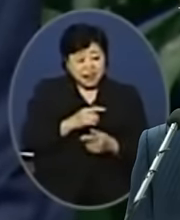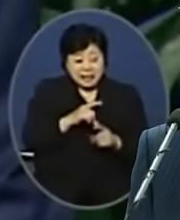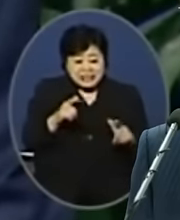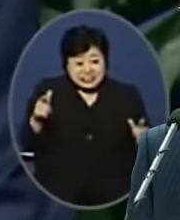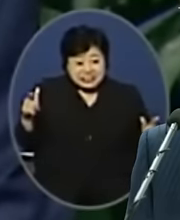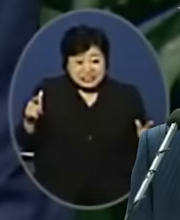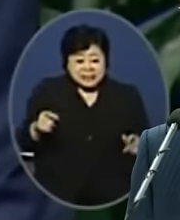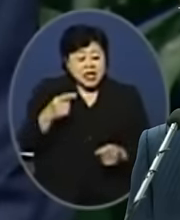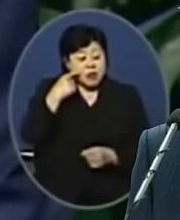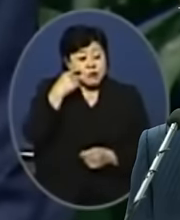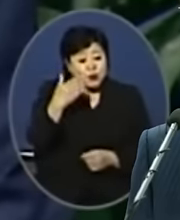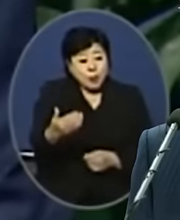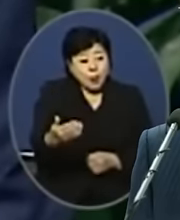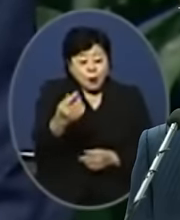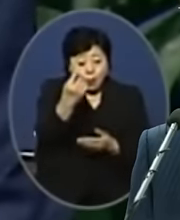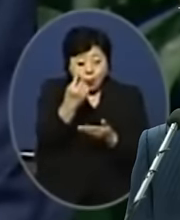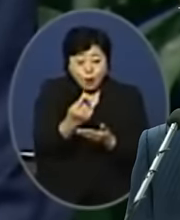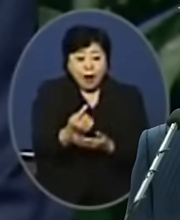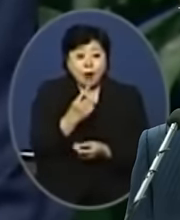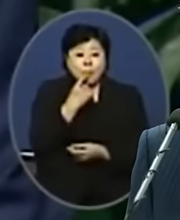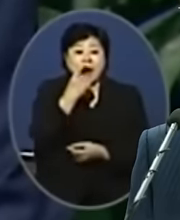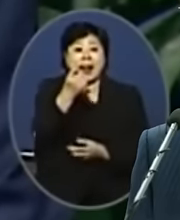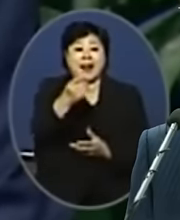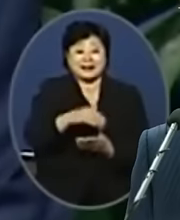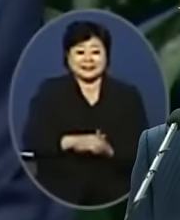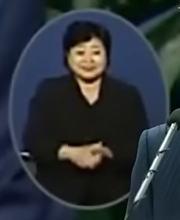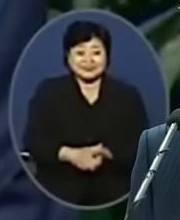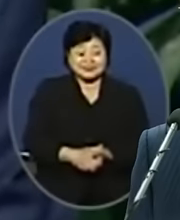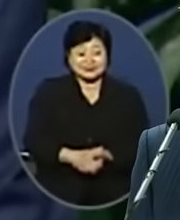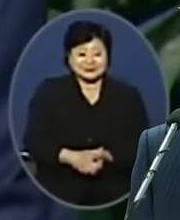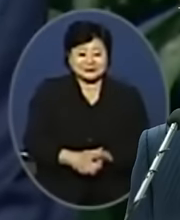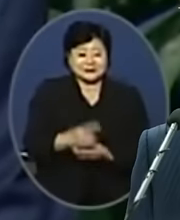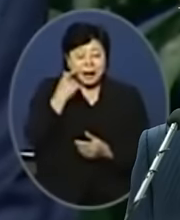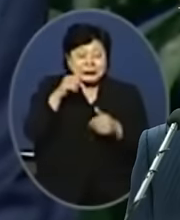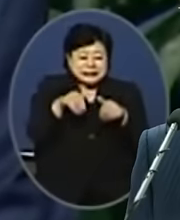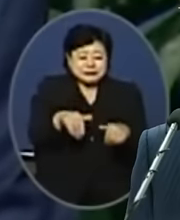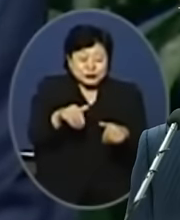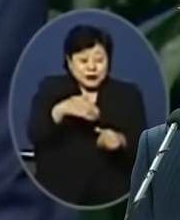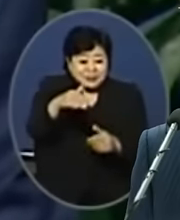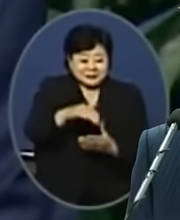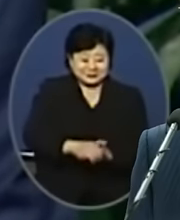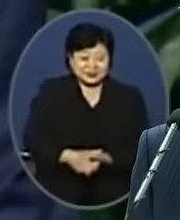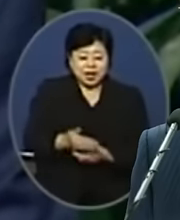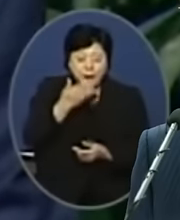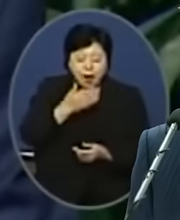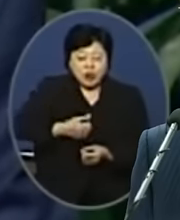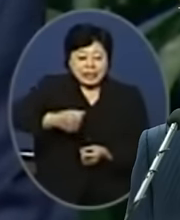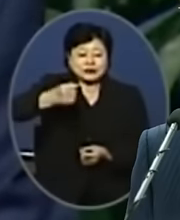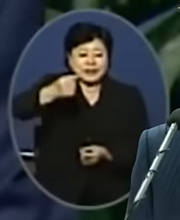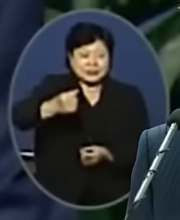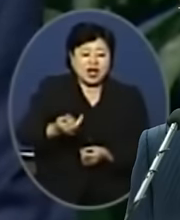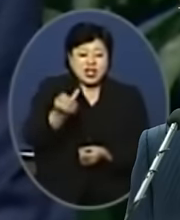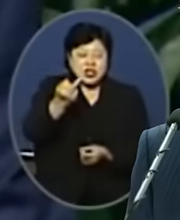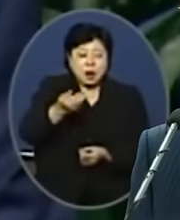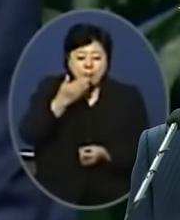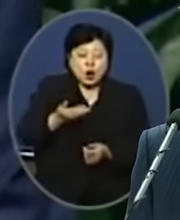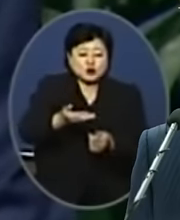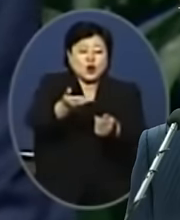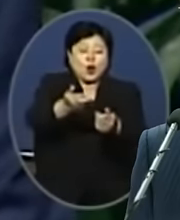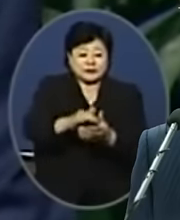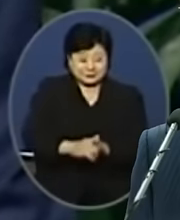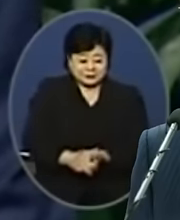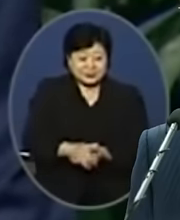안부를 좀 보고 오너라. 내가 여기 먹을 것 좀 준비해 놓았으니까 먹을 것 가지고